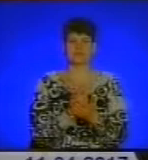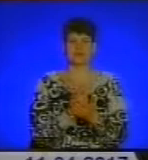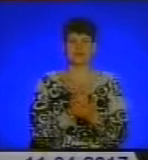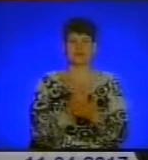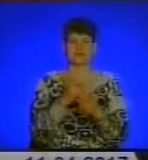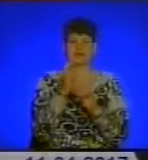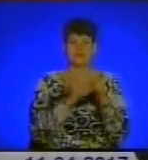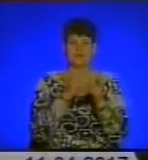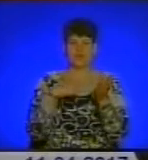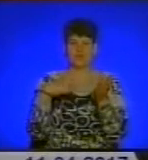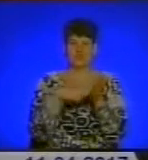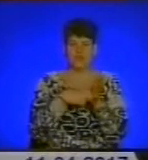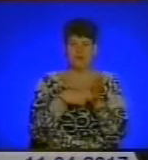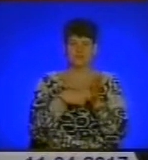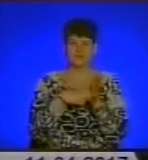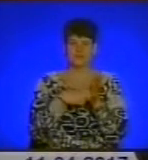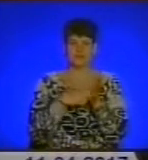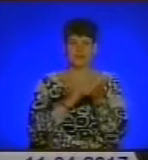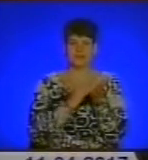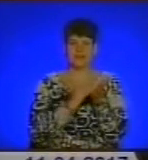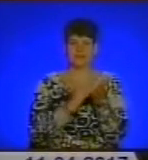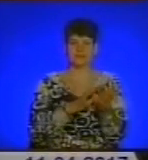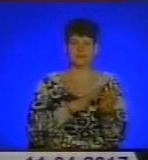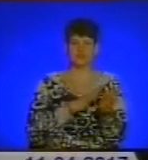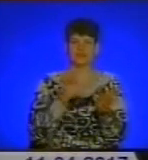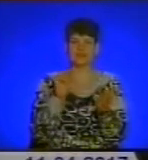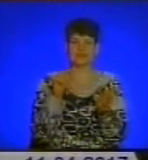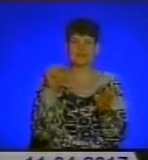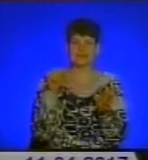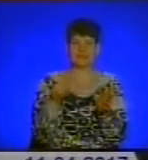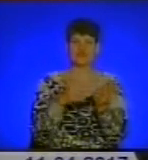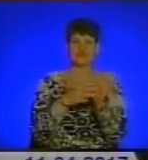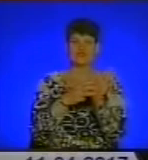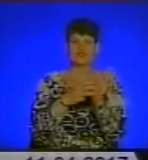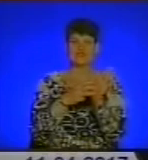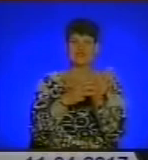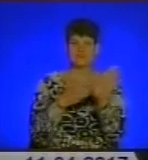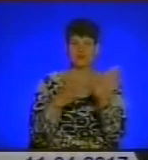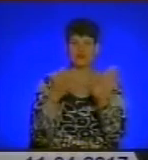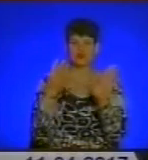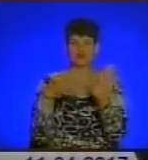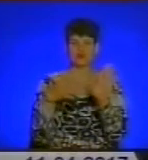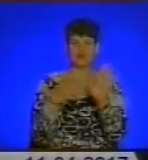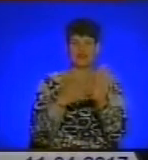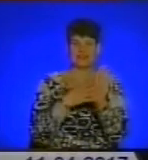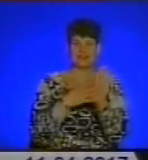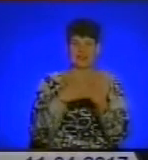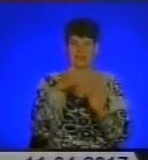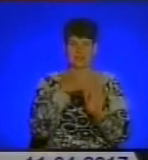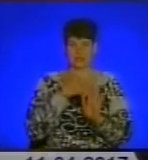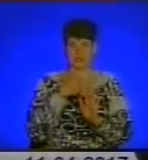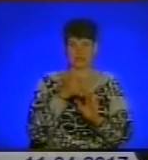заводський штамп, на якому видатовано дата 1849 рік. Тому, можливо,